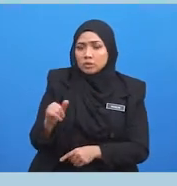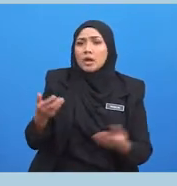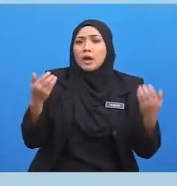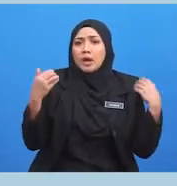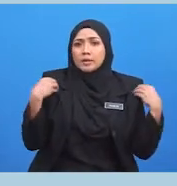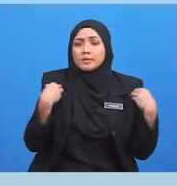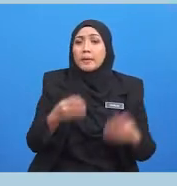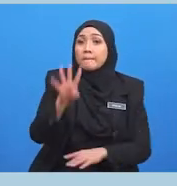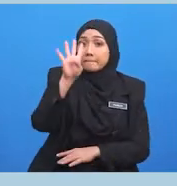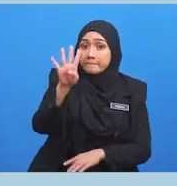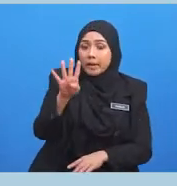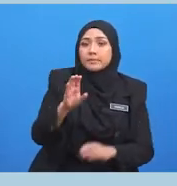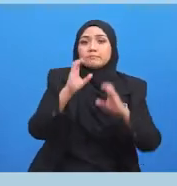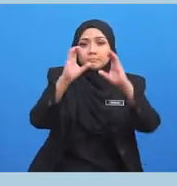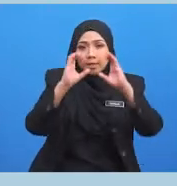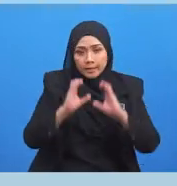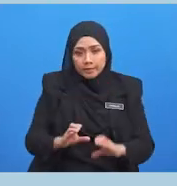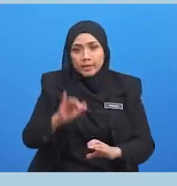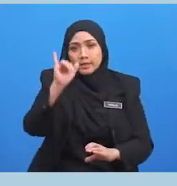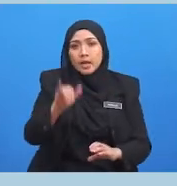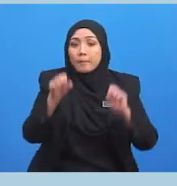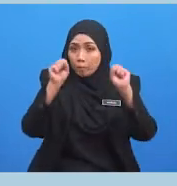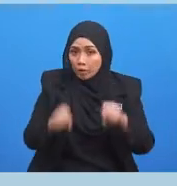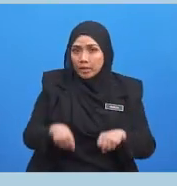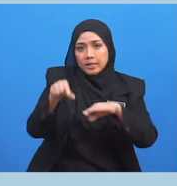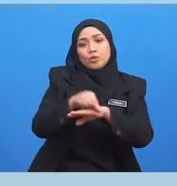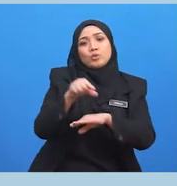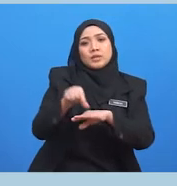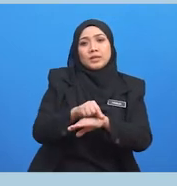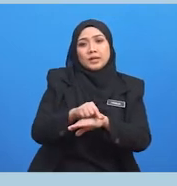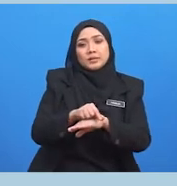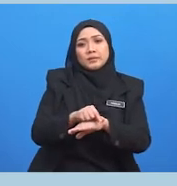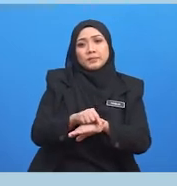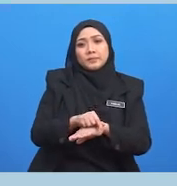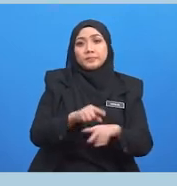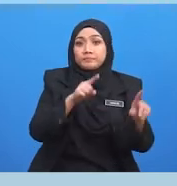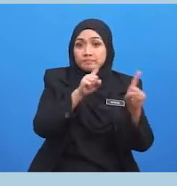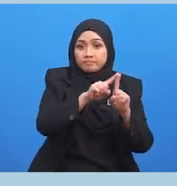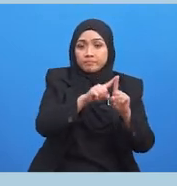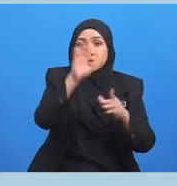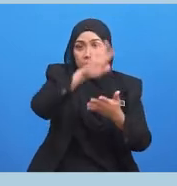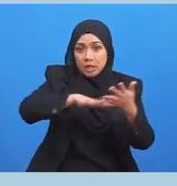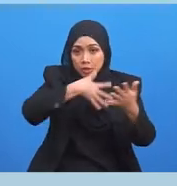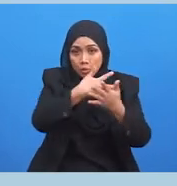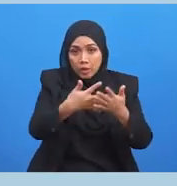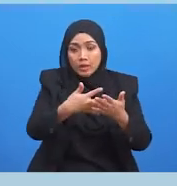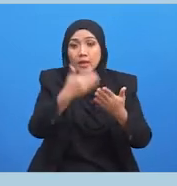Sebenarnya, terdapat 4 kaedah yang boleh digunakan, iaitu